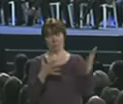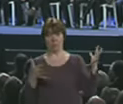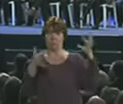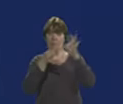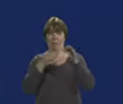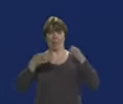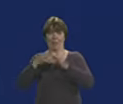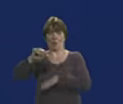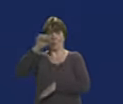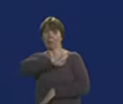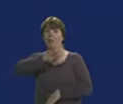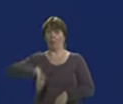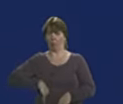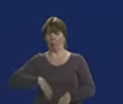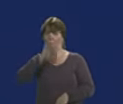d'Europe.